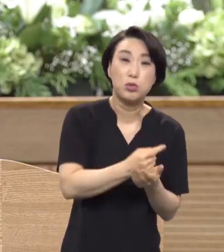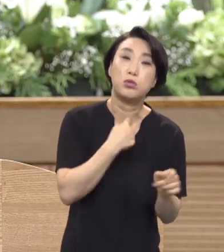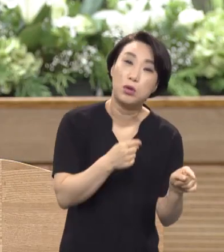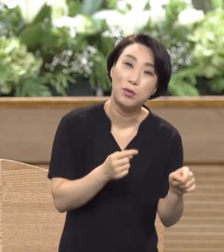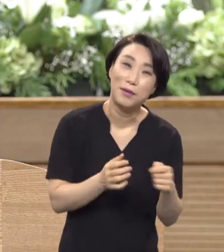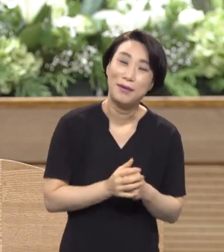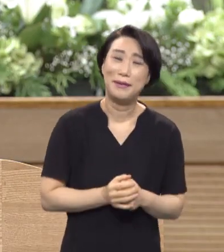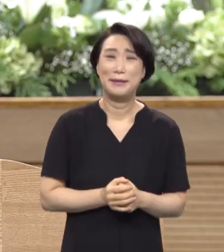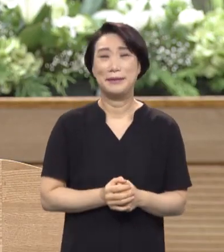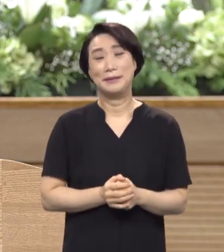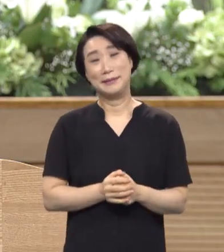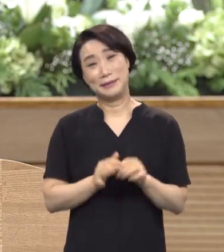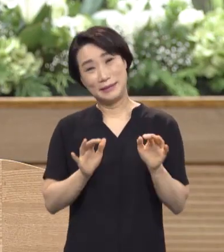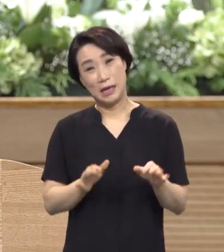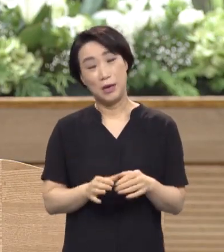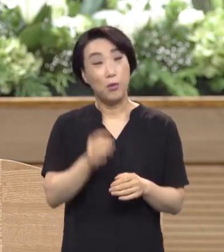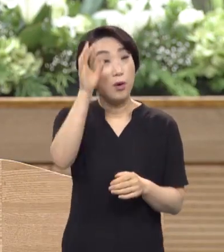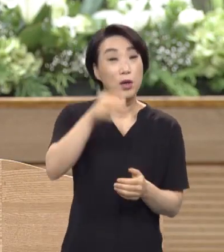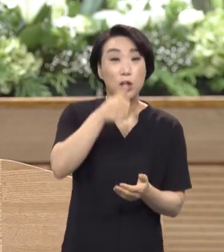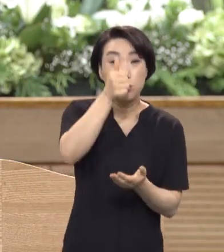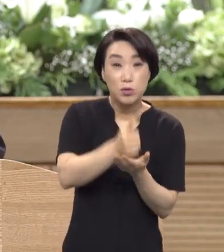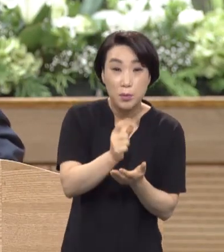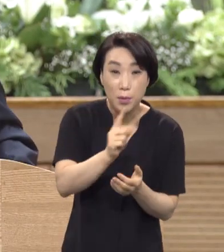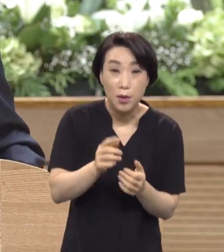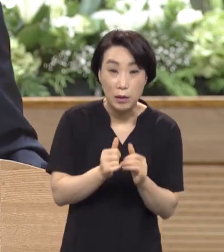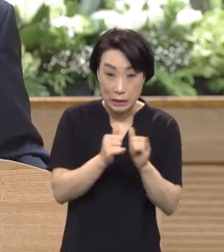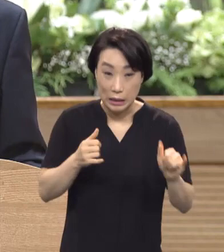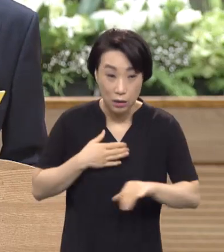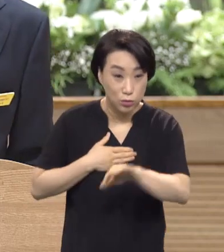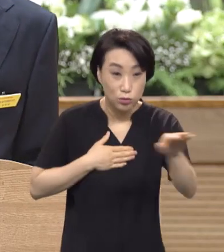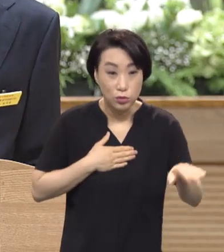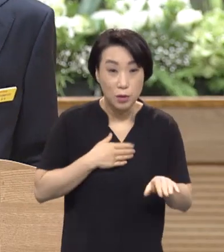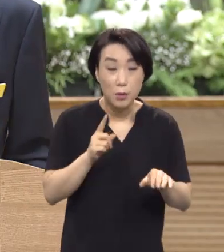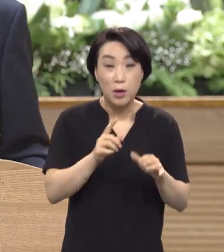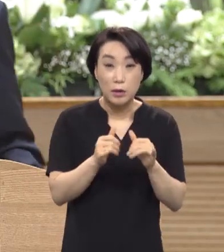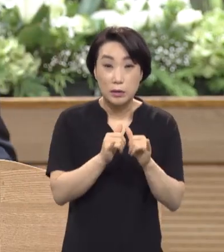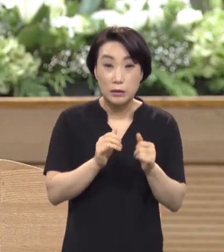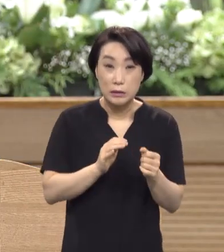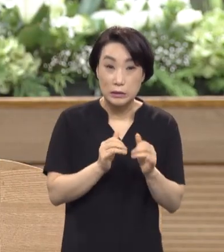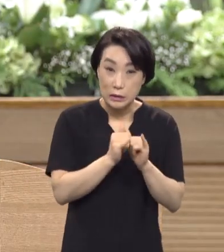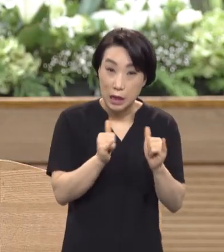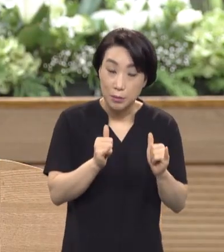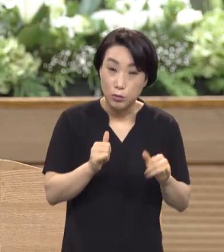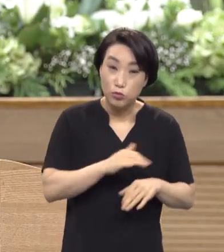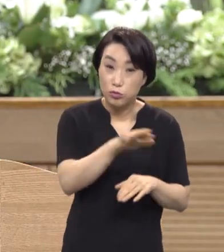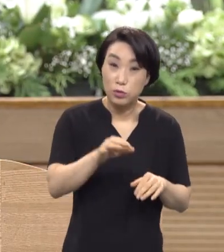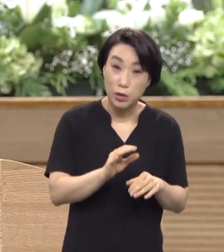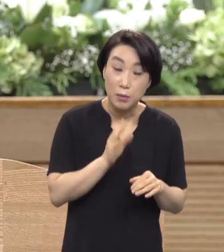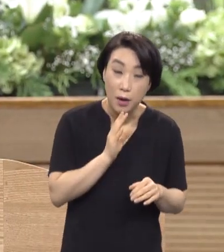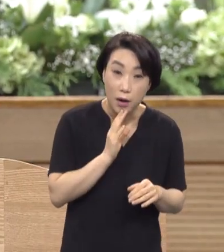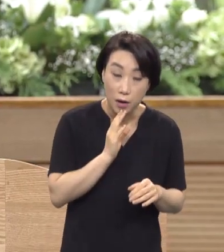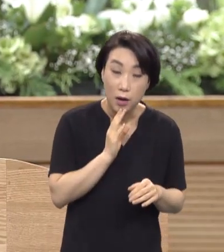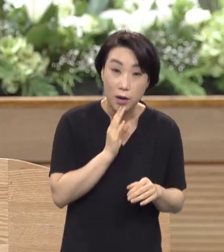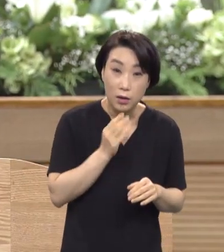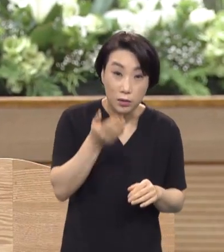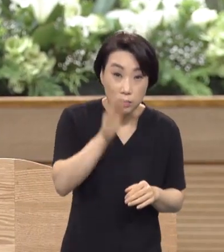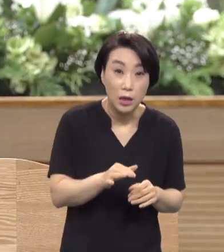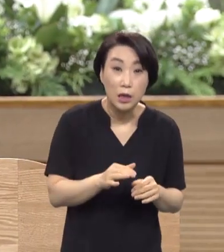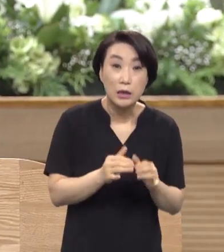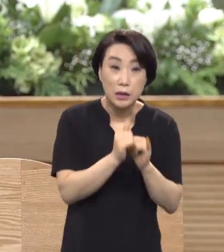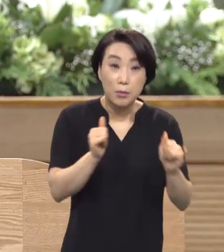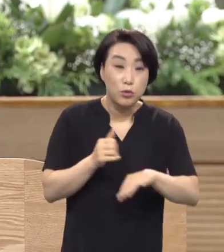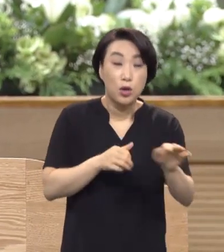범죄하는. 그러니까 원죄가 인간에게는 사람이 있으나 원죄 인간에게 있기